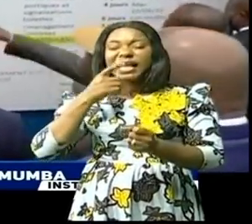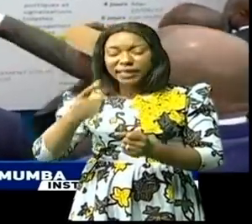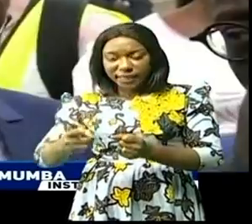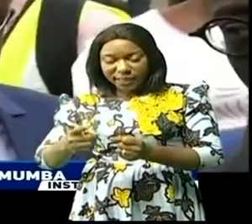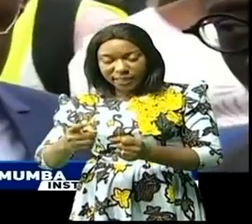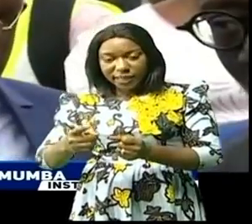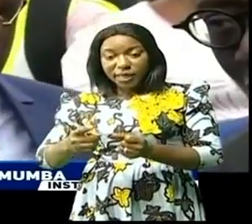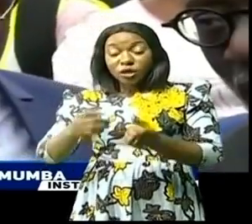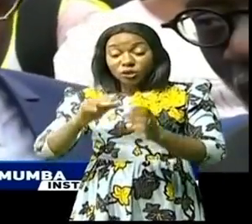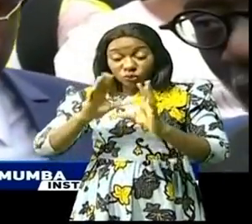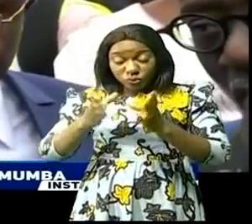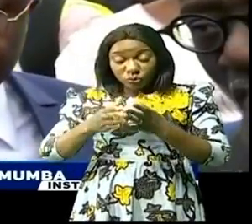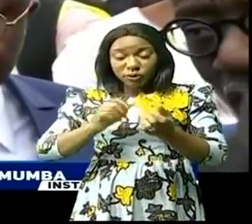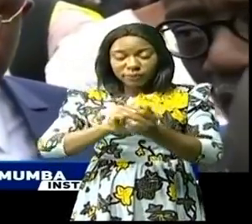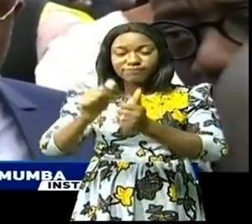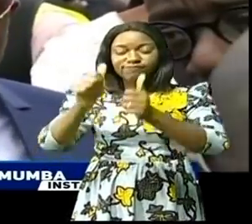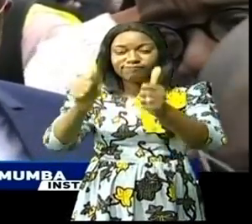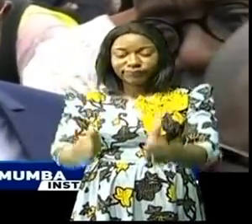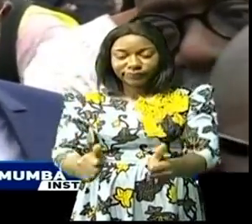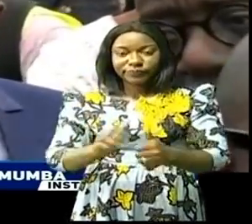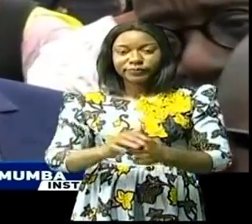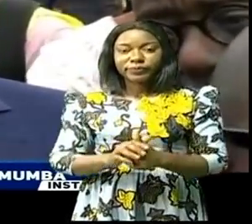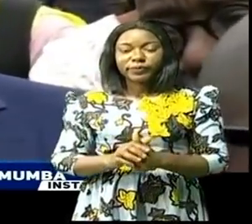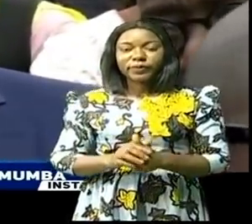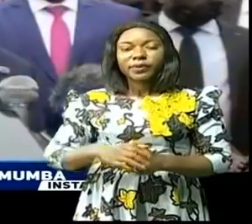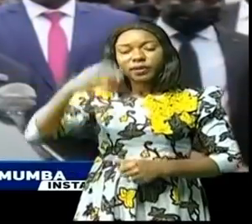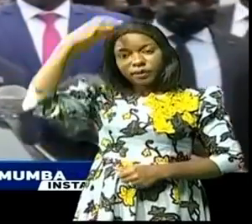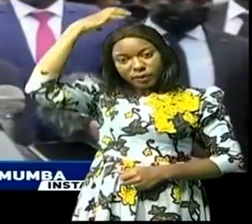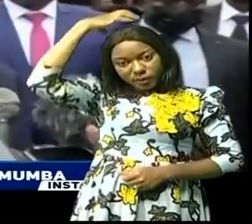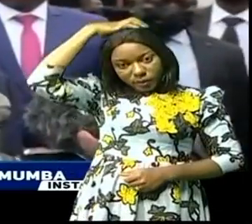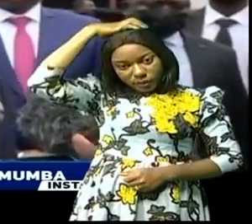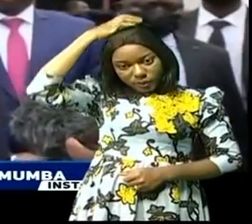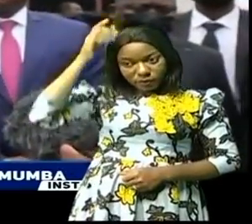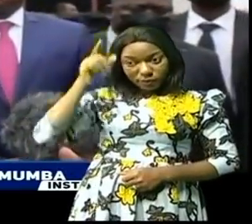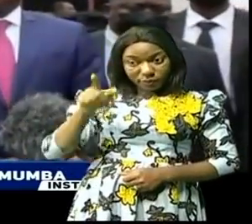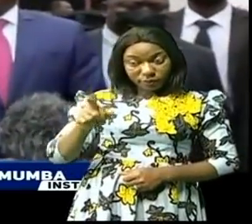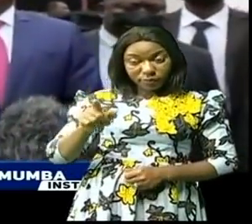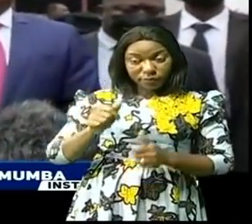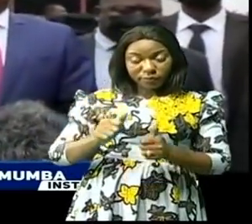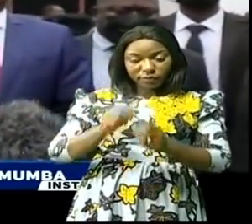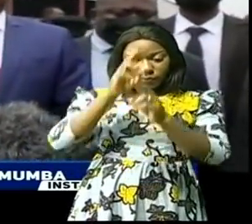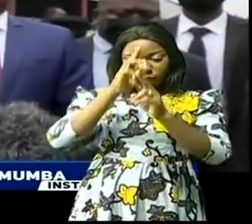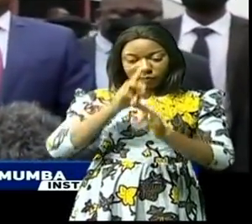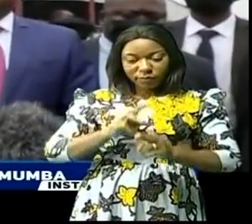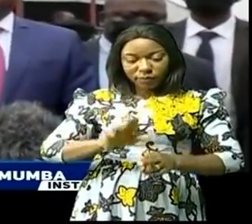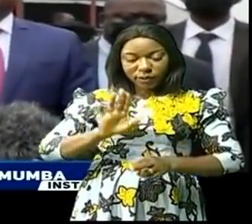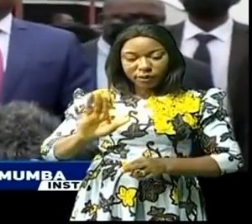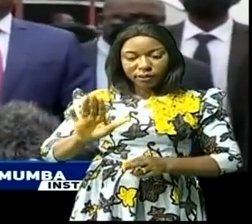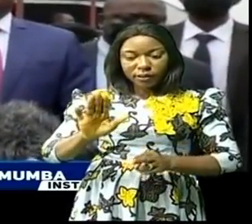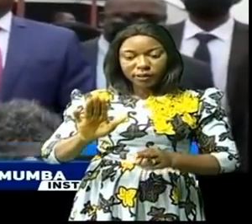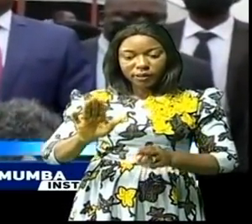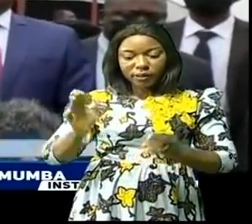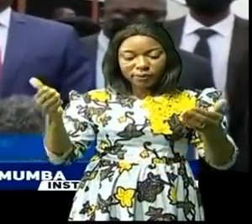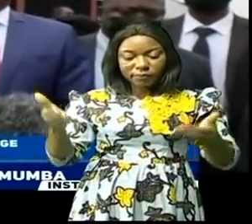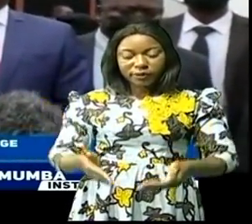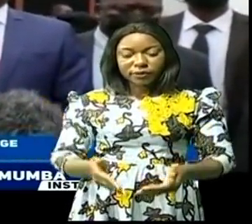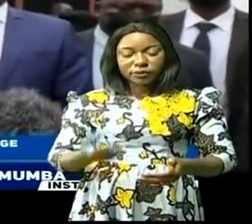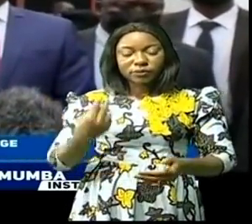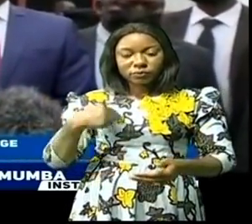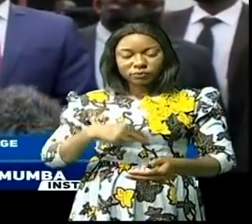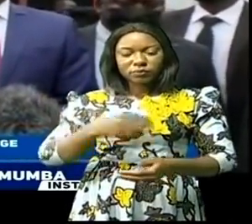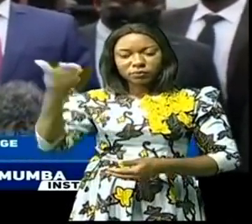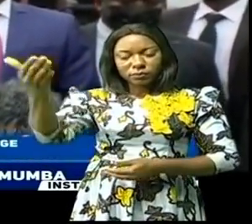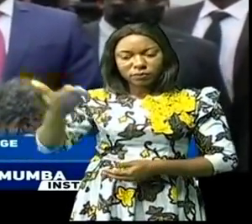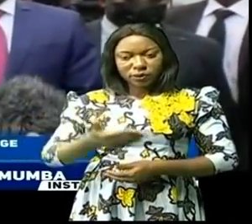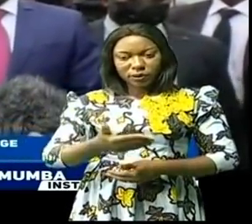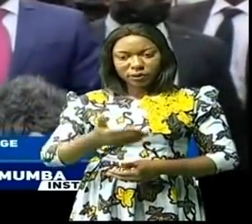visite s'efface dans de bonnes conditions. Le pape a bien voulu nous honorer de sa présence ici. et il est bien que nous puissions l'accueillir